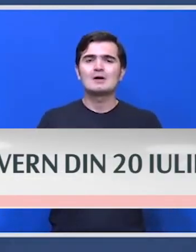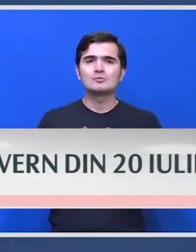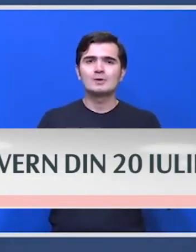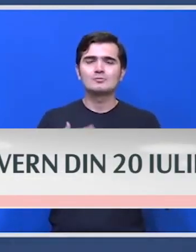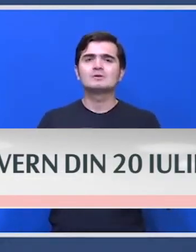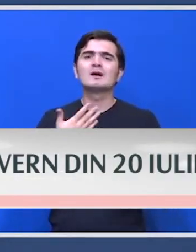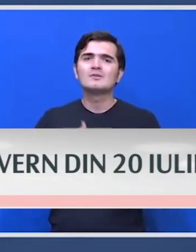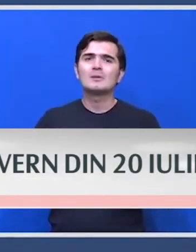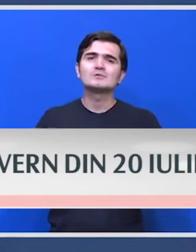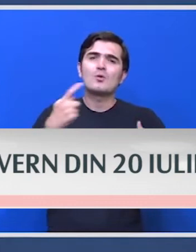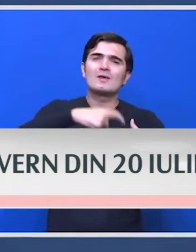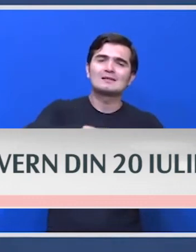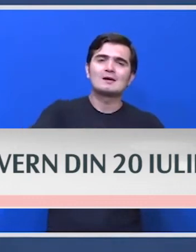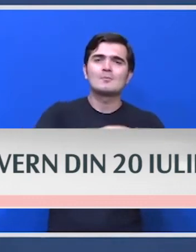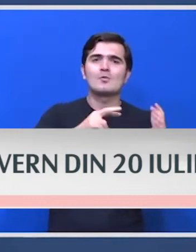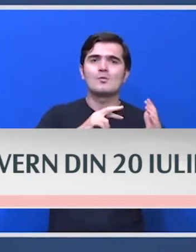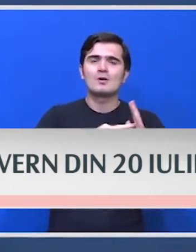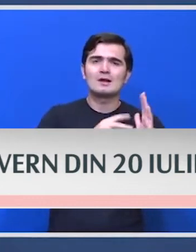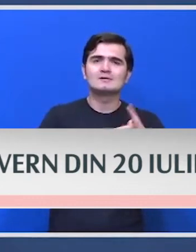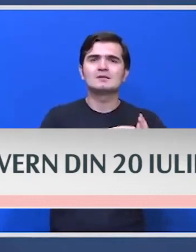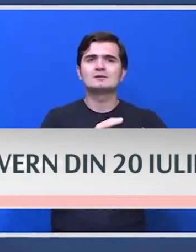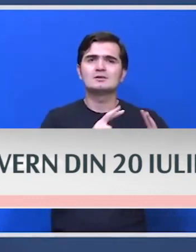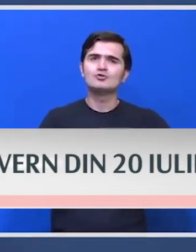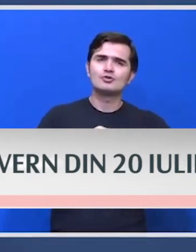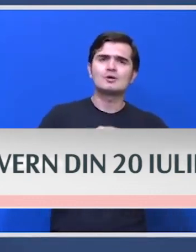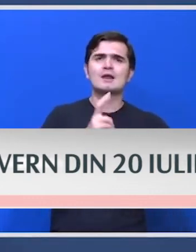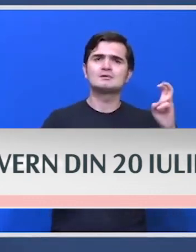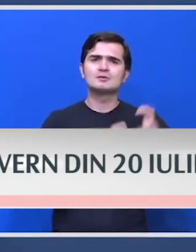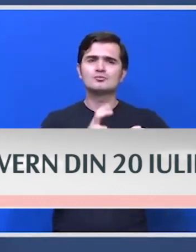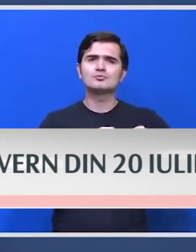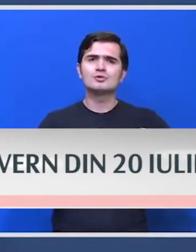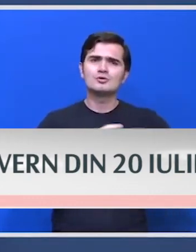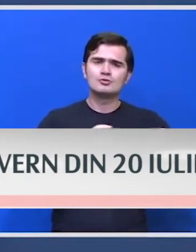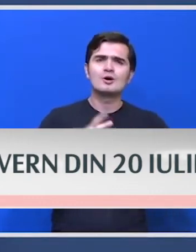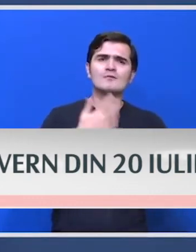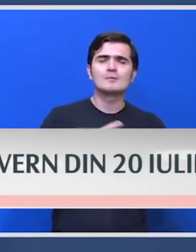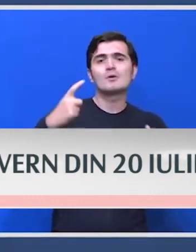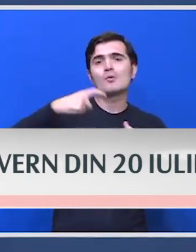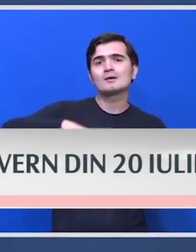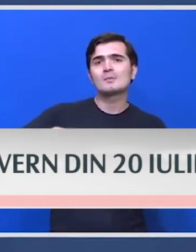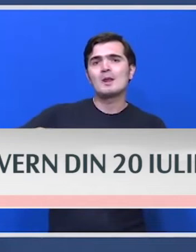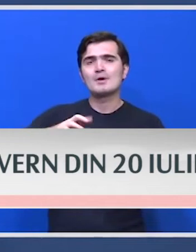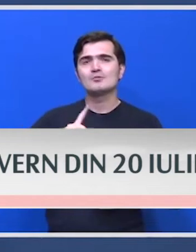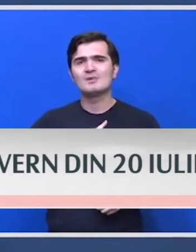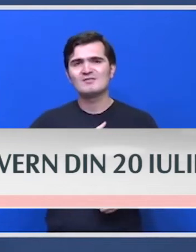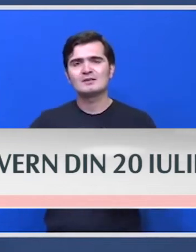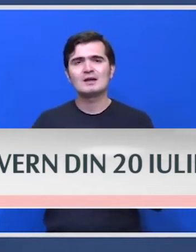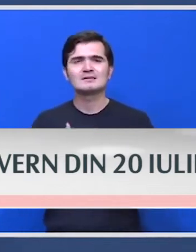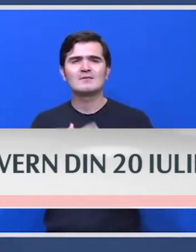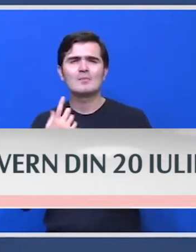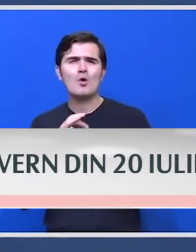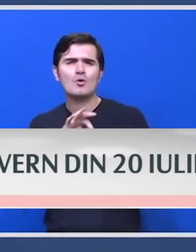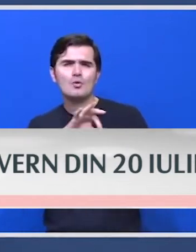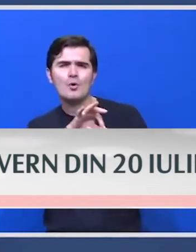conectăm organizații de cercetare, institutele naționale de cercetare, dezvoltare la mediul privat, să avem o corelare a